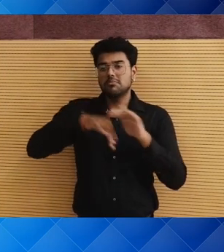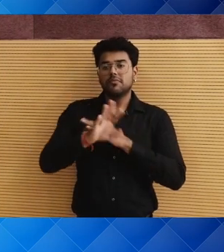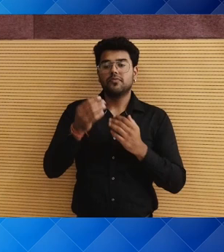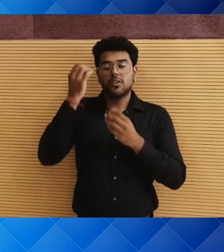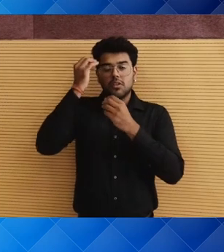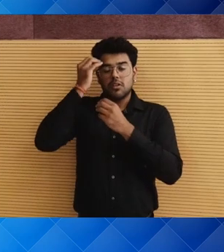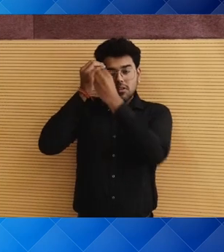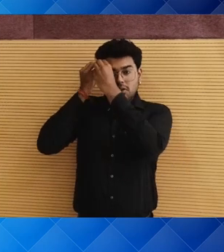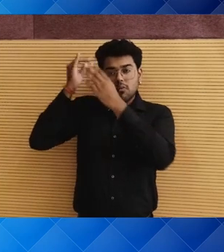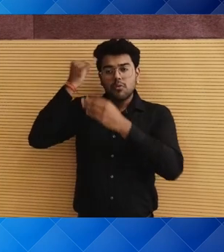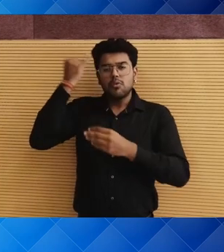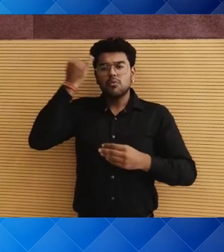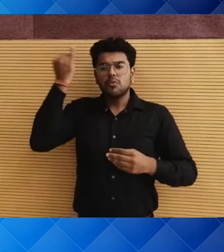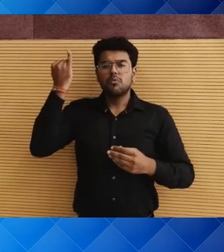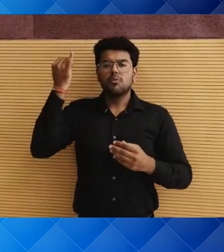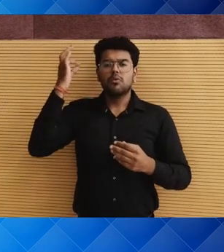इनोवेटिव टेक्नोलॉजी